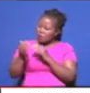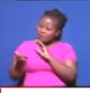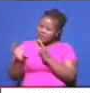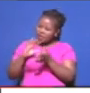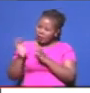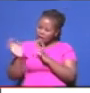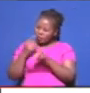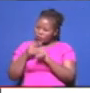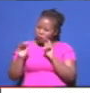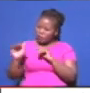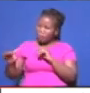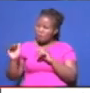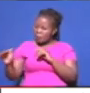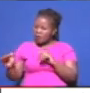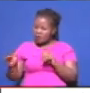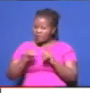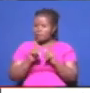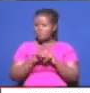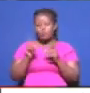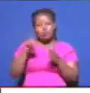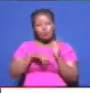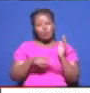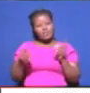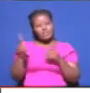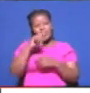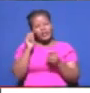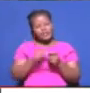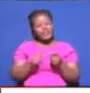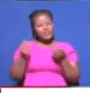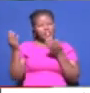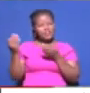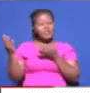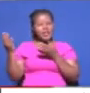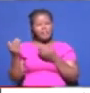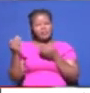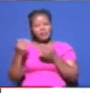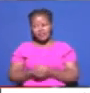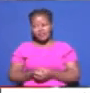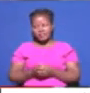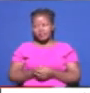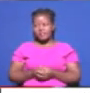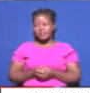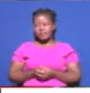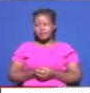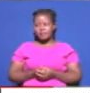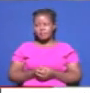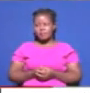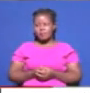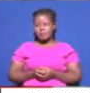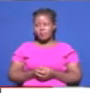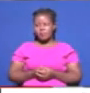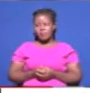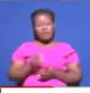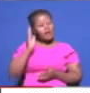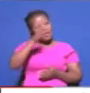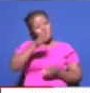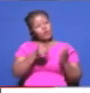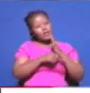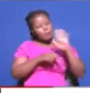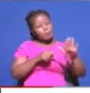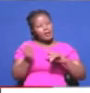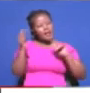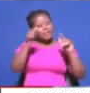and what exactly they expect of the process as we go forward. Habari yako bwana? Mzuri sana. Naomba niambie jina lako ni nani na umefika hapa saa